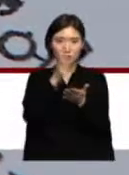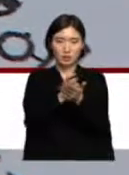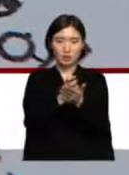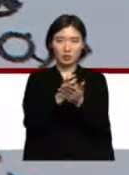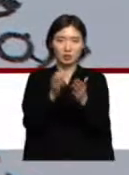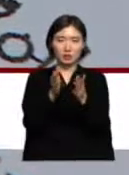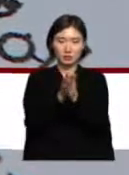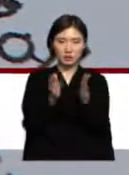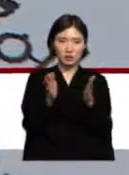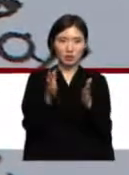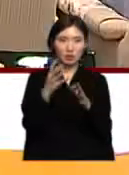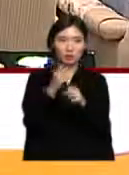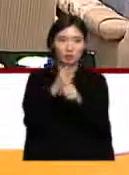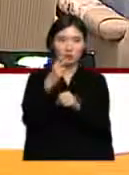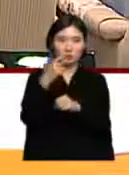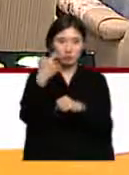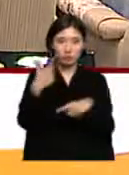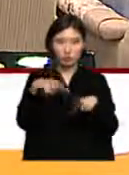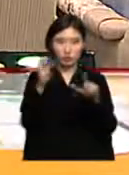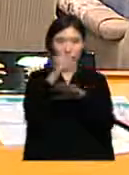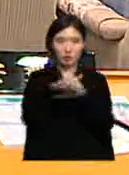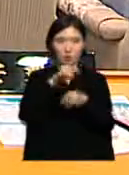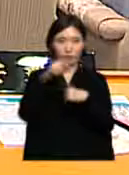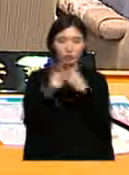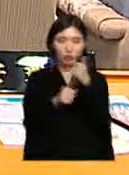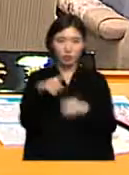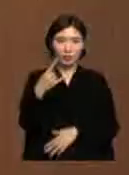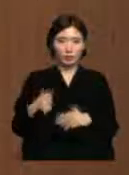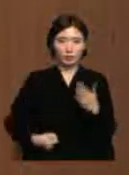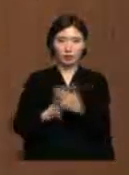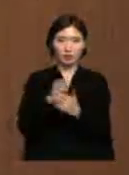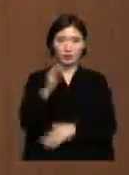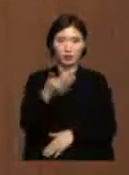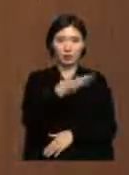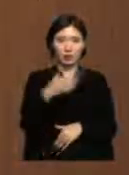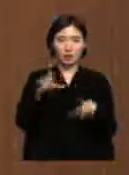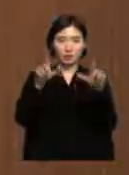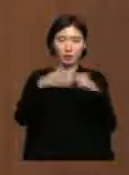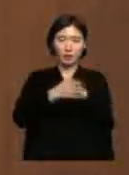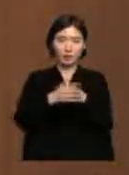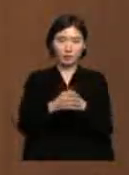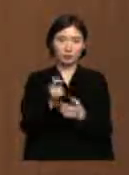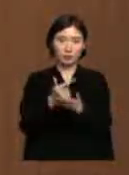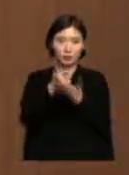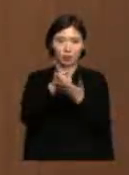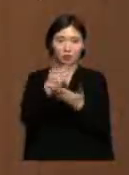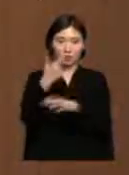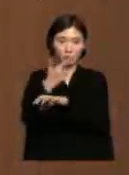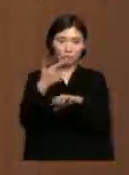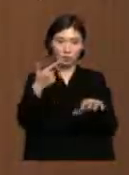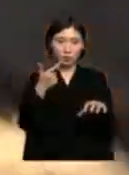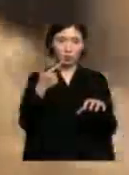오는 26일 예정된 운영위원회에서 결정됩니다. 한편 서울에서는 강동구와 마포구, 노원구의회 등